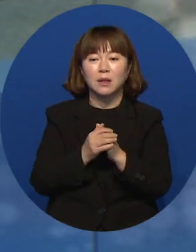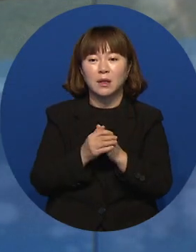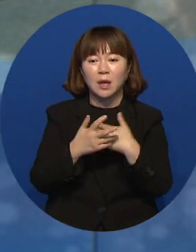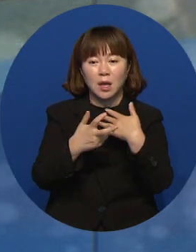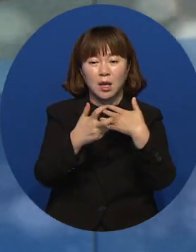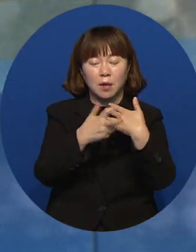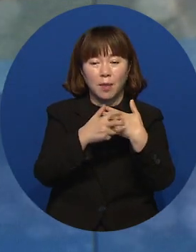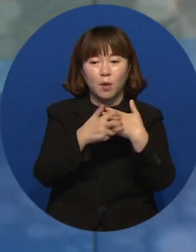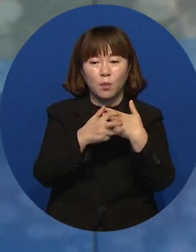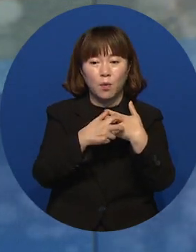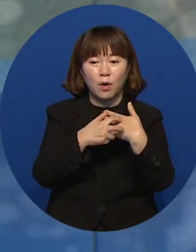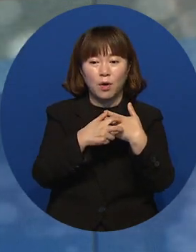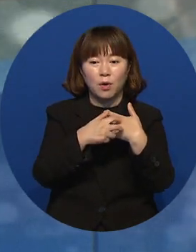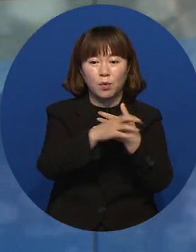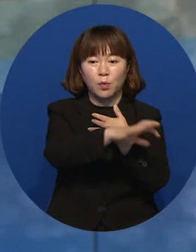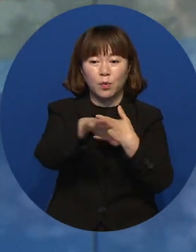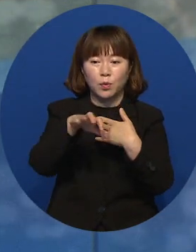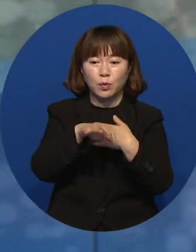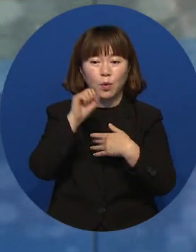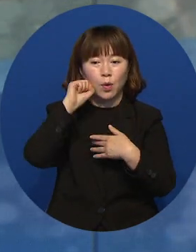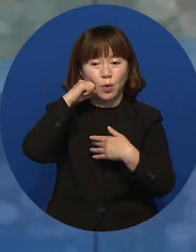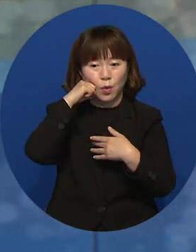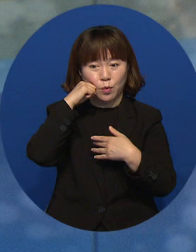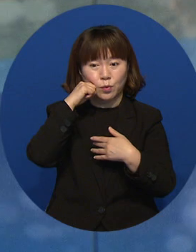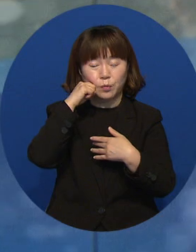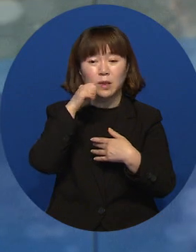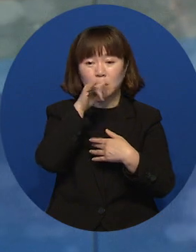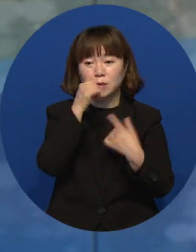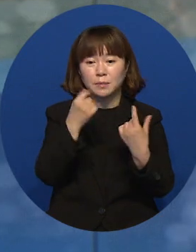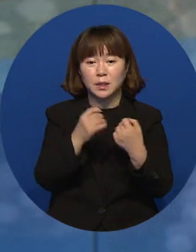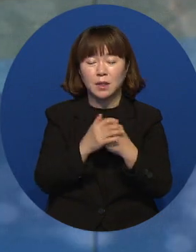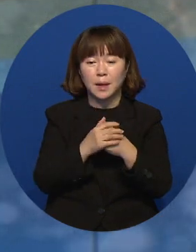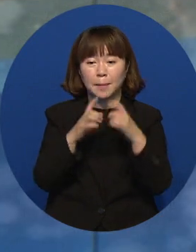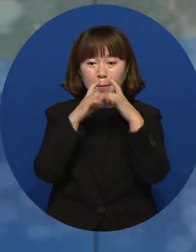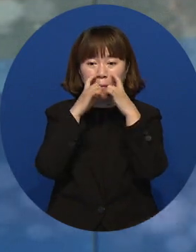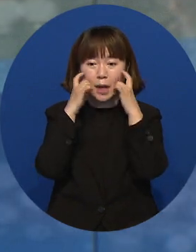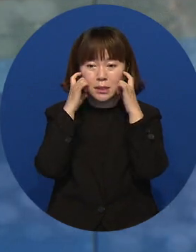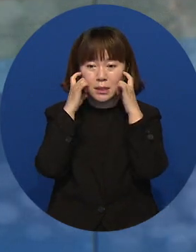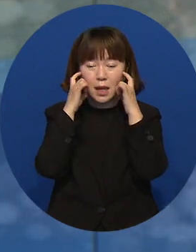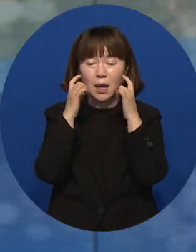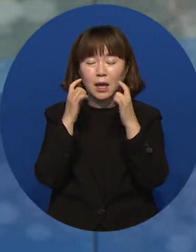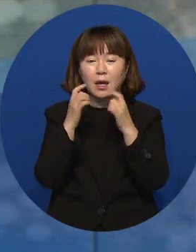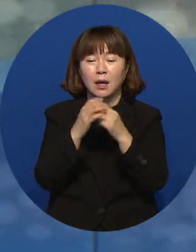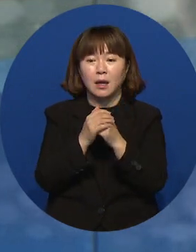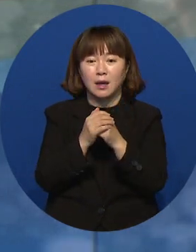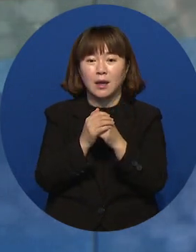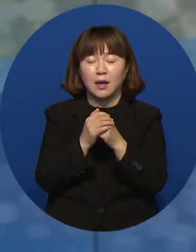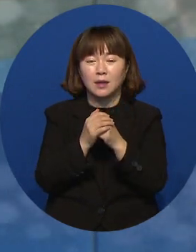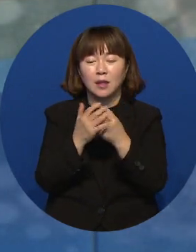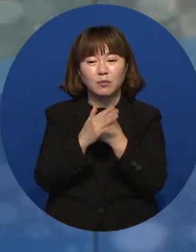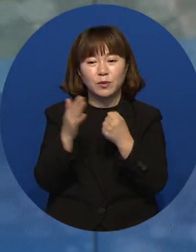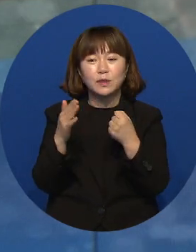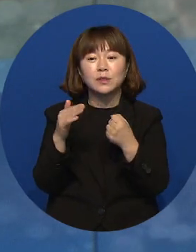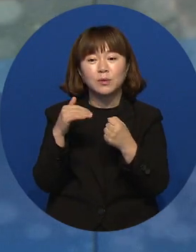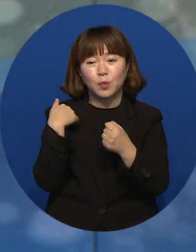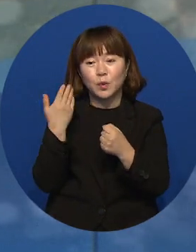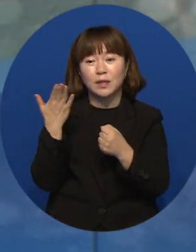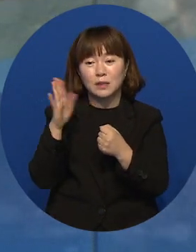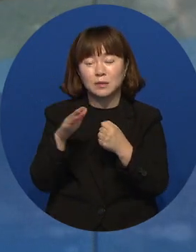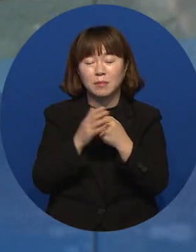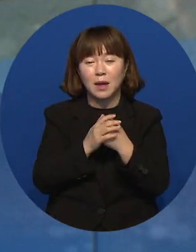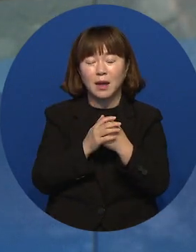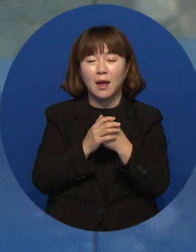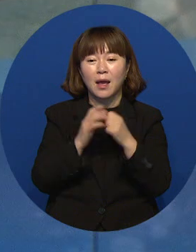도 굉장히 어려움을 겪어 쓰는데 특히 뭐 마스크를 써서 그런지 예 아이러니하게도 된 소아과 라든가 이비인후과 가